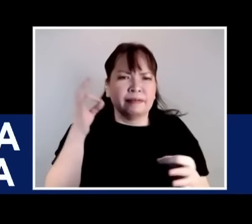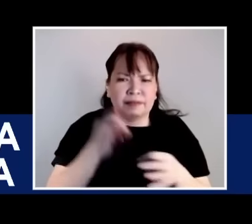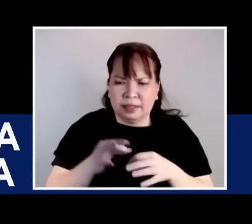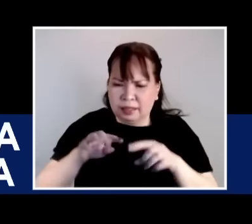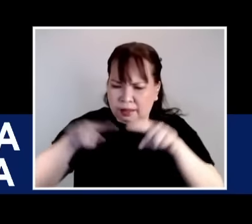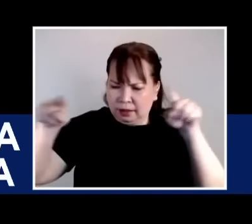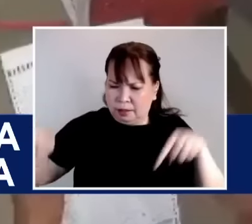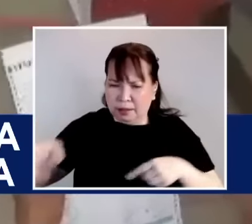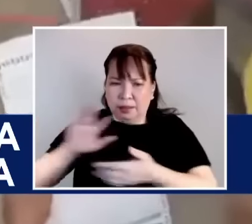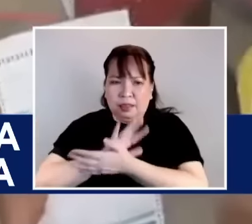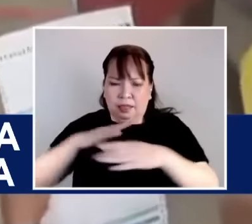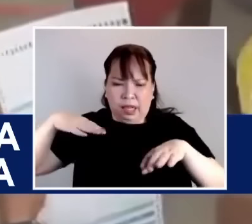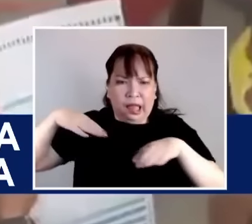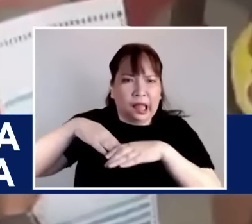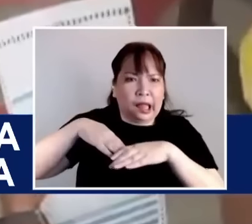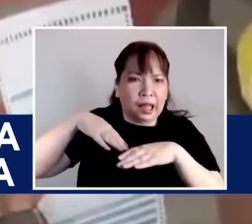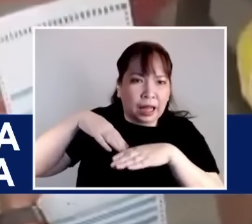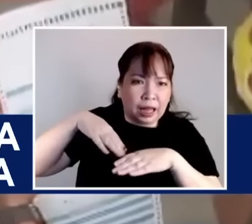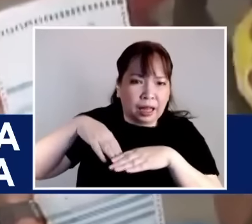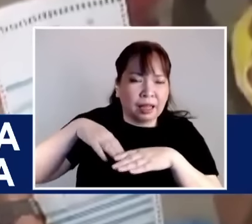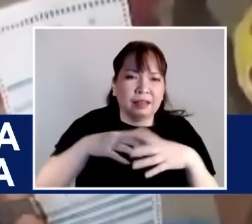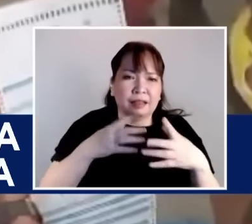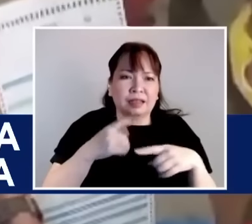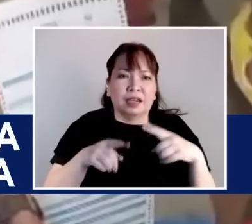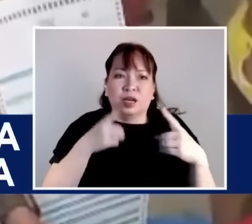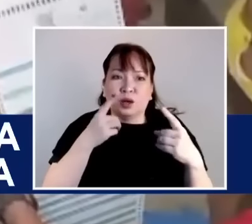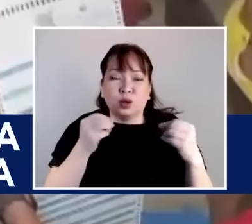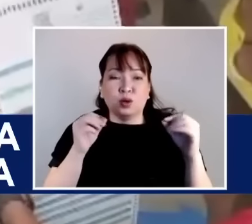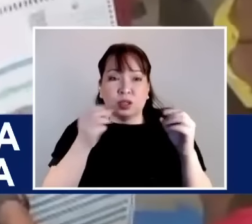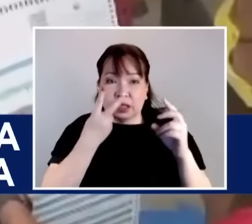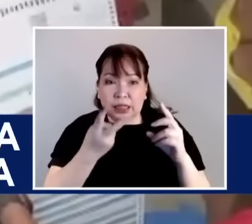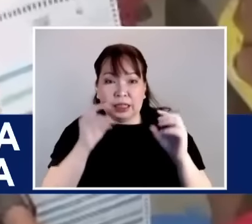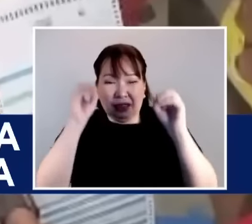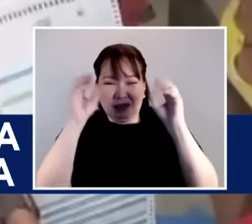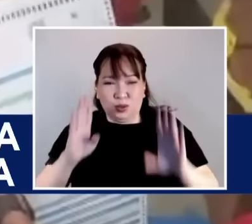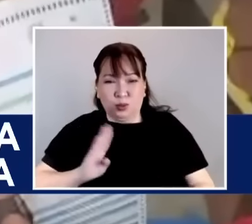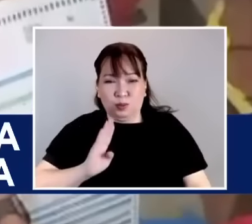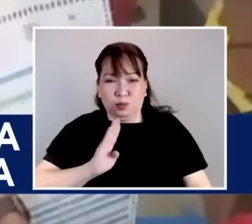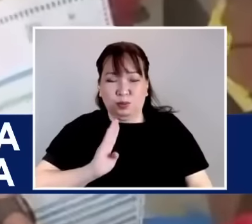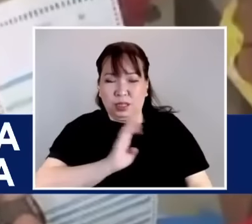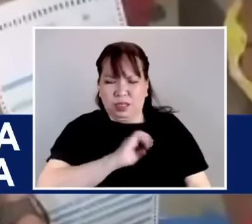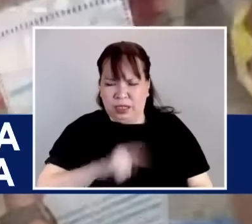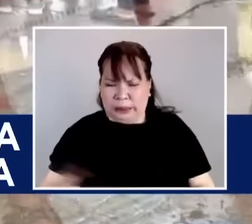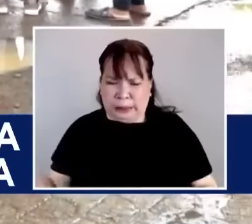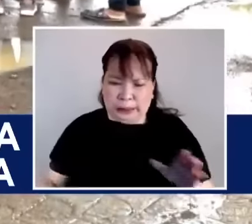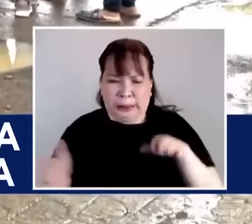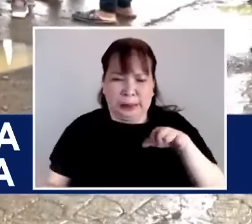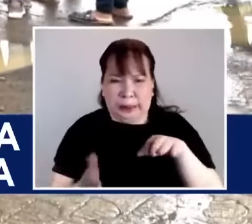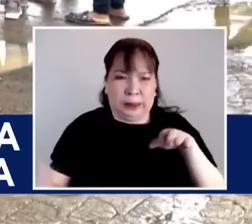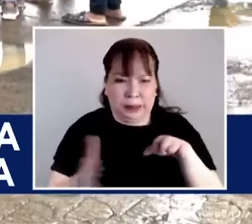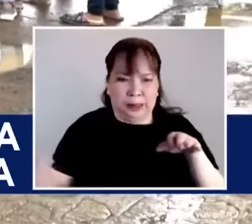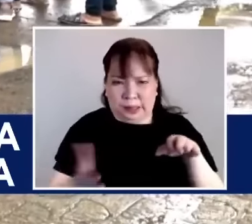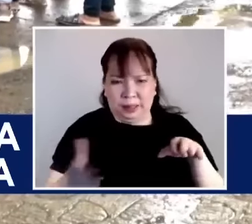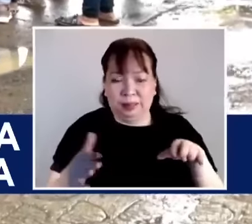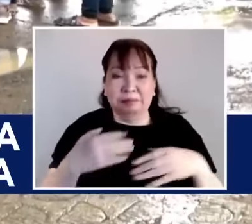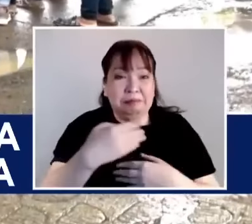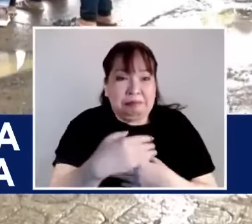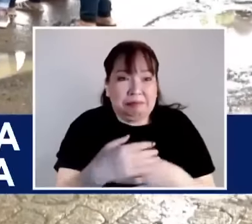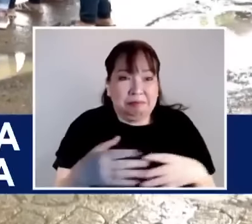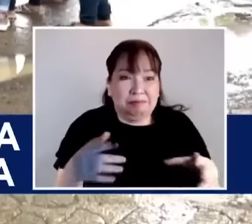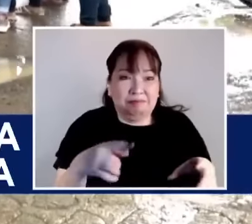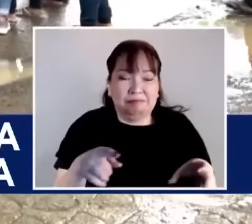sa VCM. Nakitang hinahampas pa ng BEI ang kaha ng VCM. Nasira naman